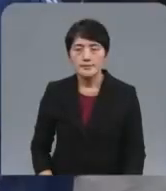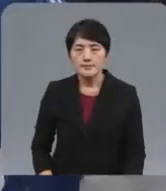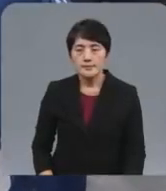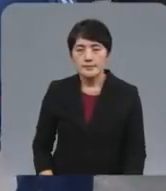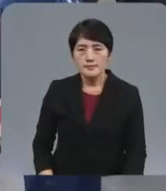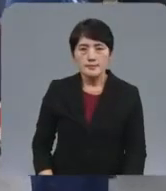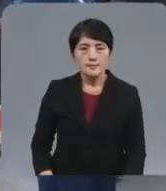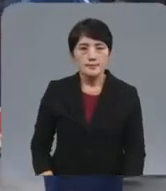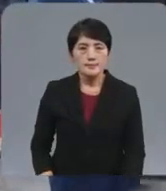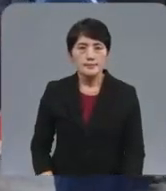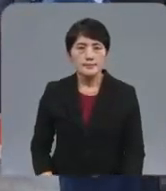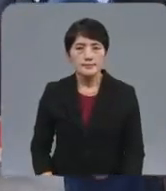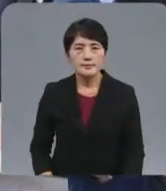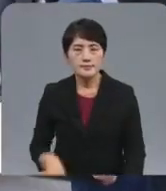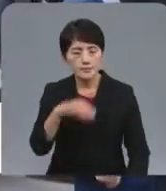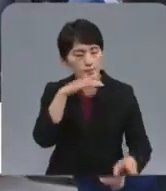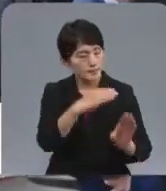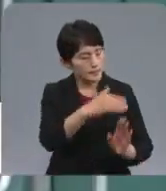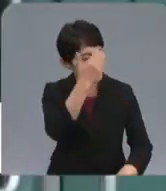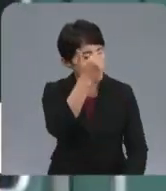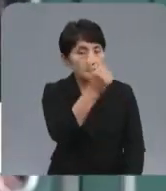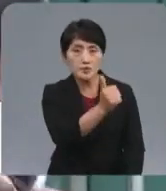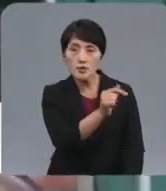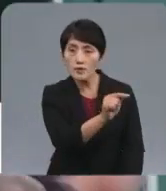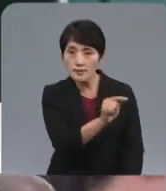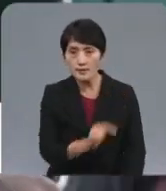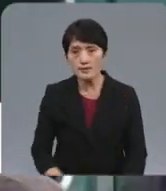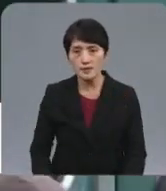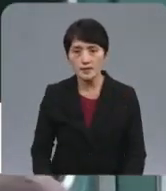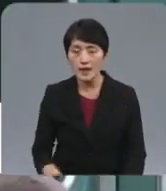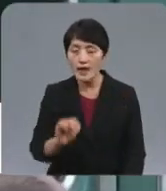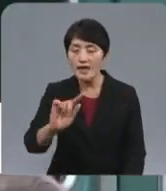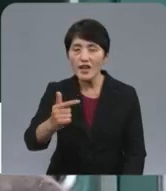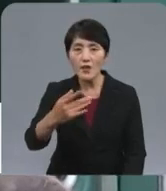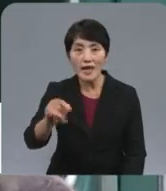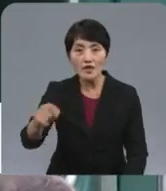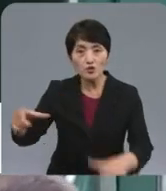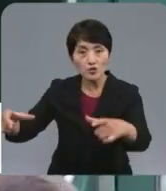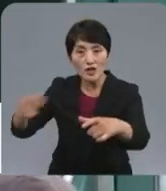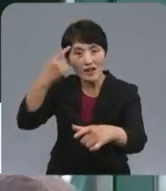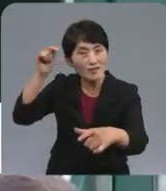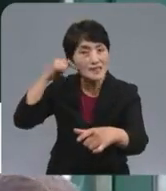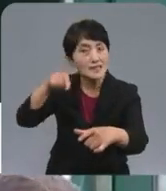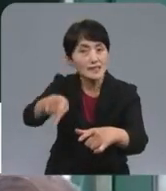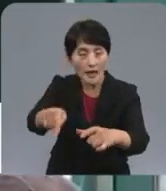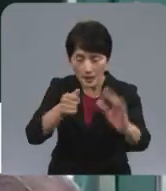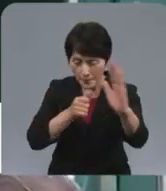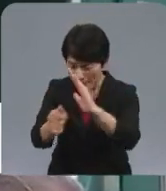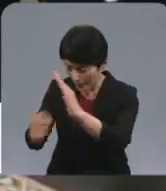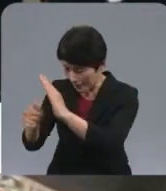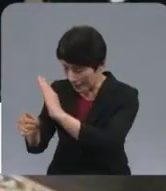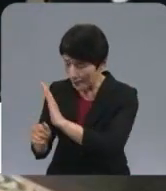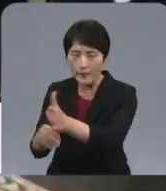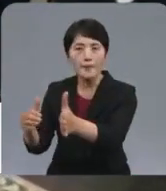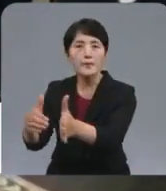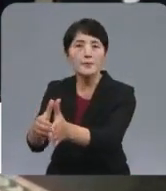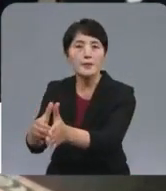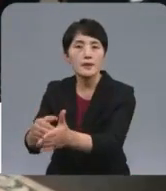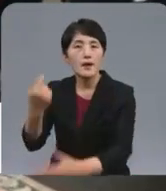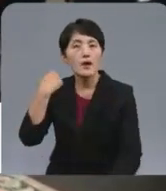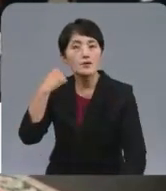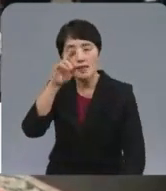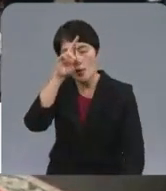Chủ tịch Ủy ban Quốc vụ Bắc Triều Tiên Kim jong-un ngày 17/9 đã kết thúc chuyến thăm Nga Theo lời mời của Tổng thống pladimer Putin